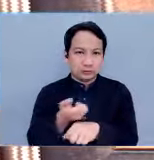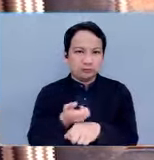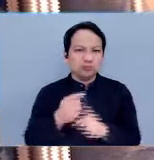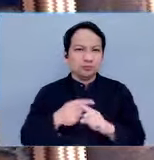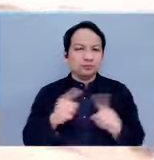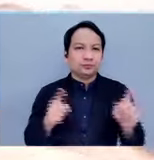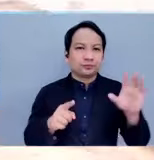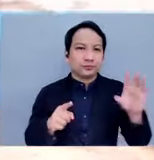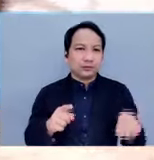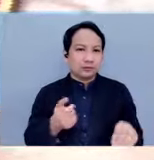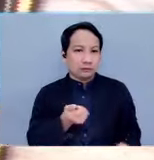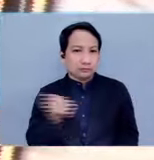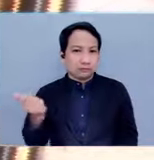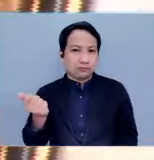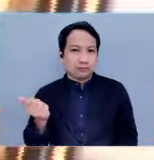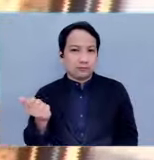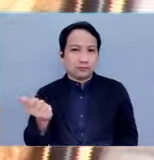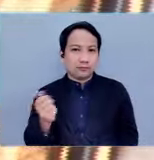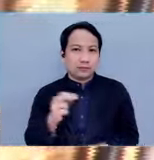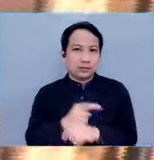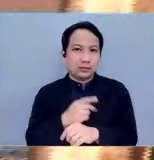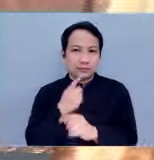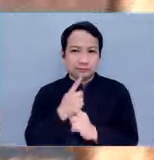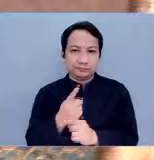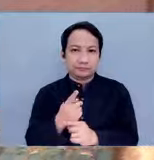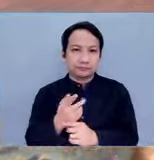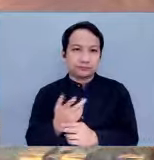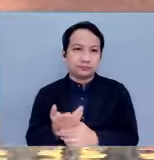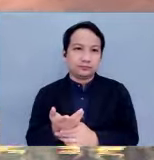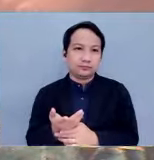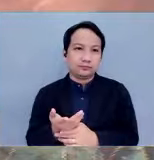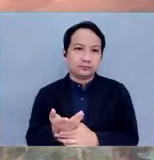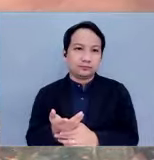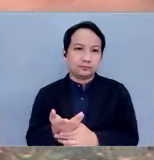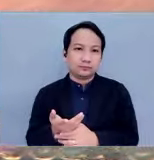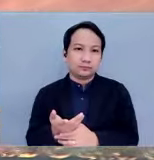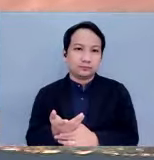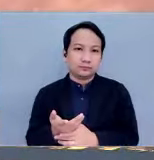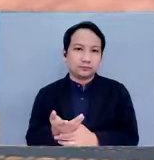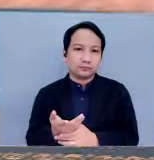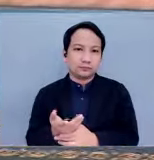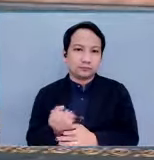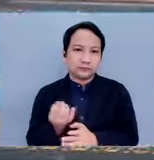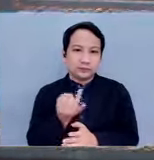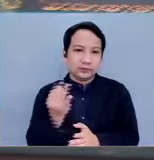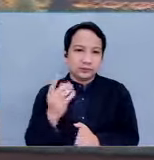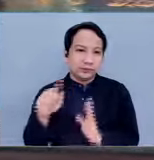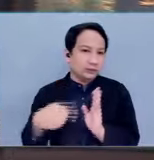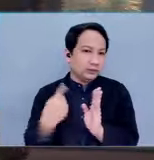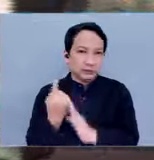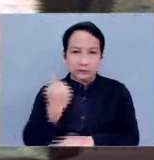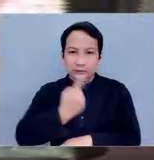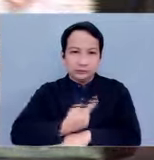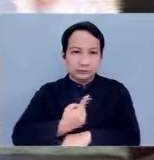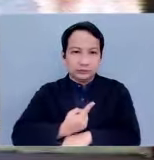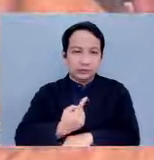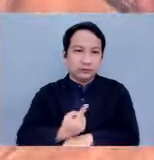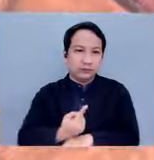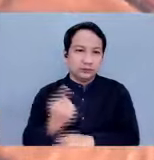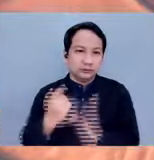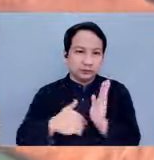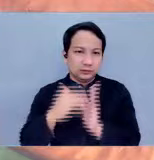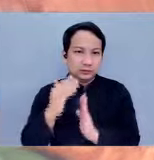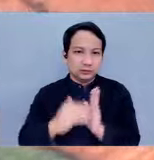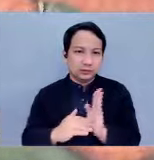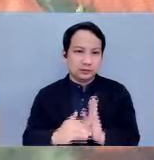the other mediums as well. Nabanggit mo mas mahirap siya, so ilang oras or araw ba ang inaabot sa pagpipinta mo?